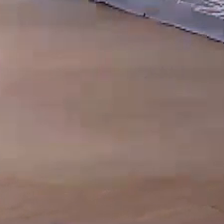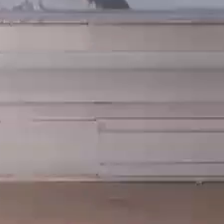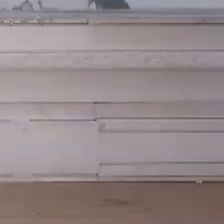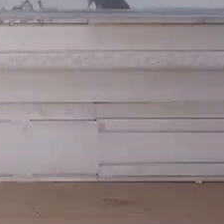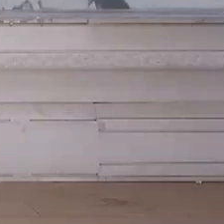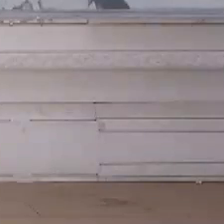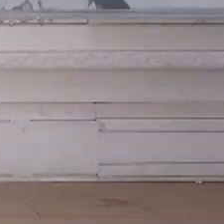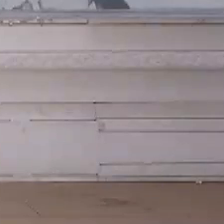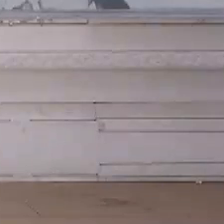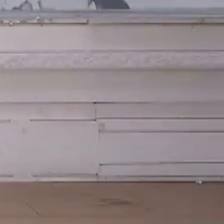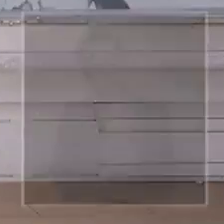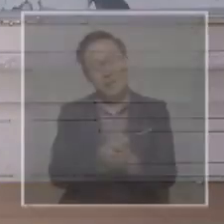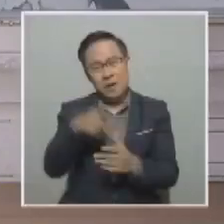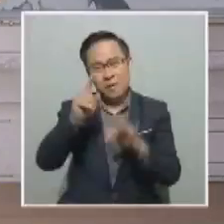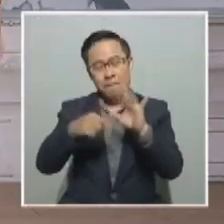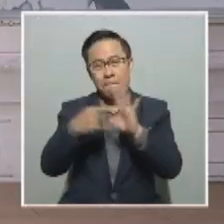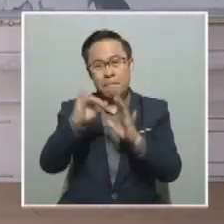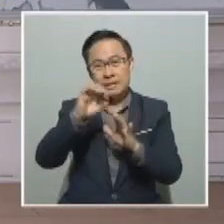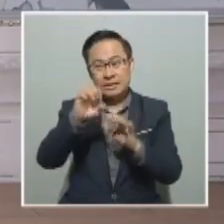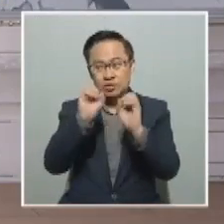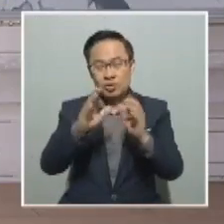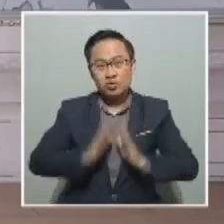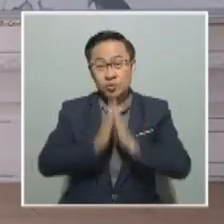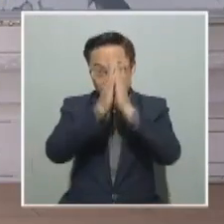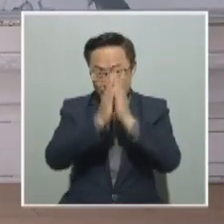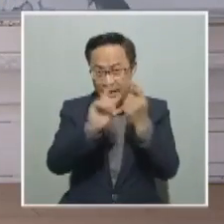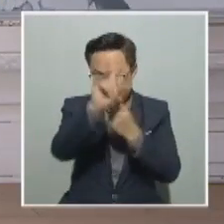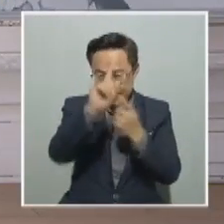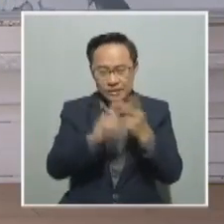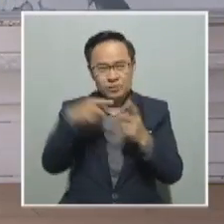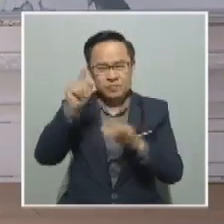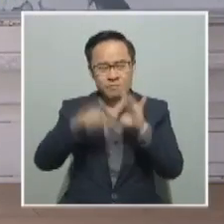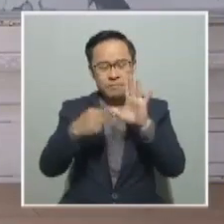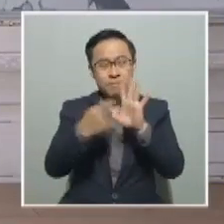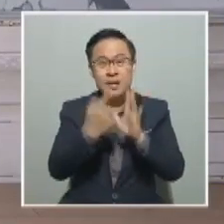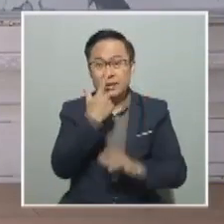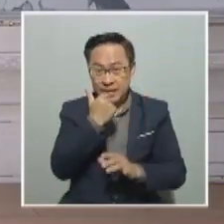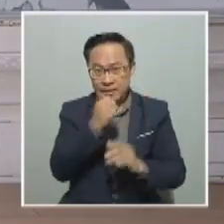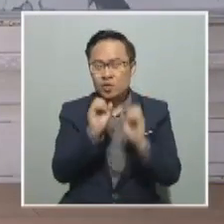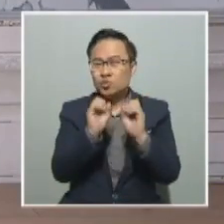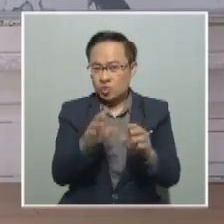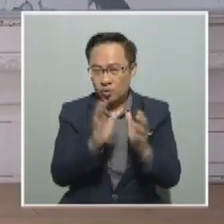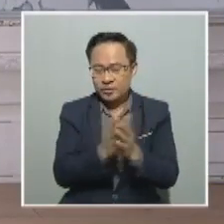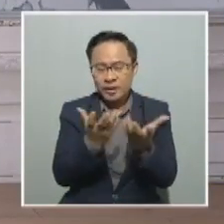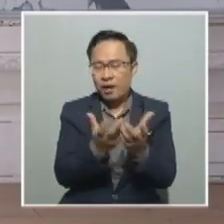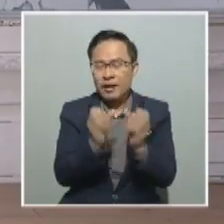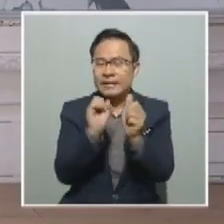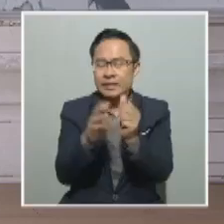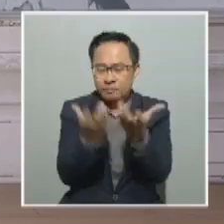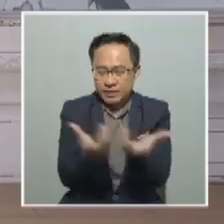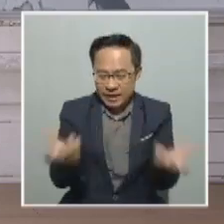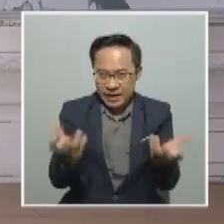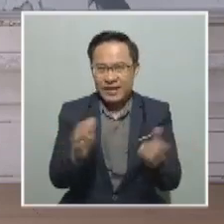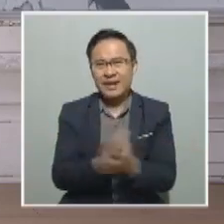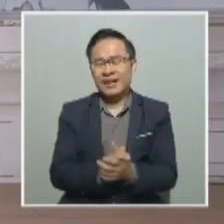เรามีปัจจิมาสอนเรื่องของโยคะเรามีป้าแดงมารีวิวสินค้าเรามีป้าลิมาสอนอะไรไหมฮะ ป้าลิจะมาสอนเล่น